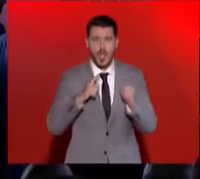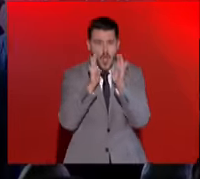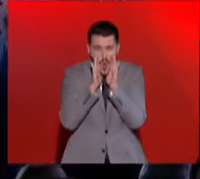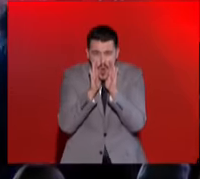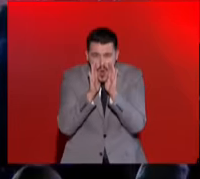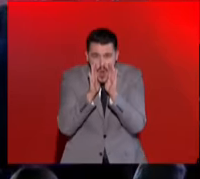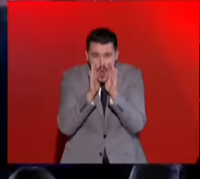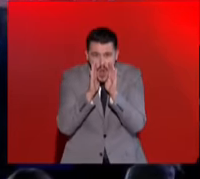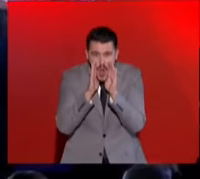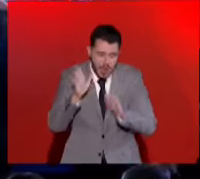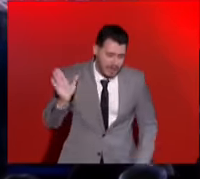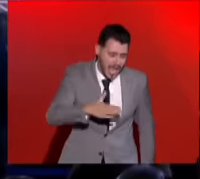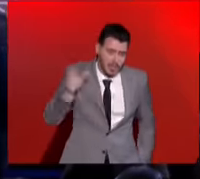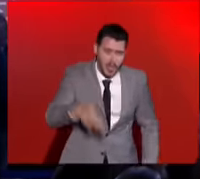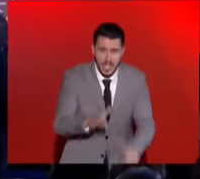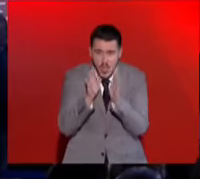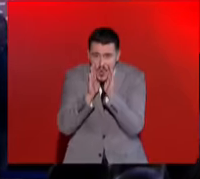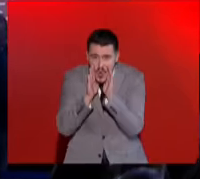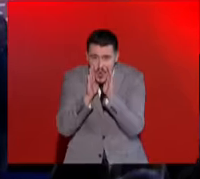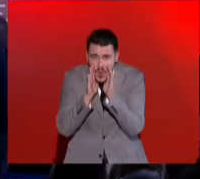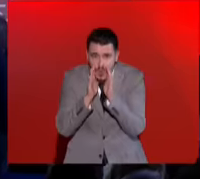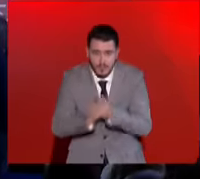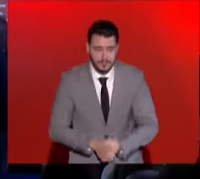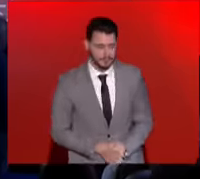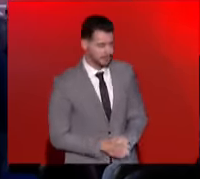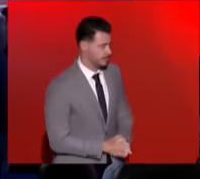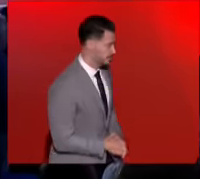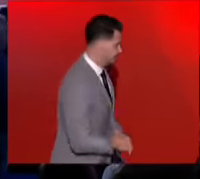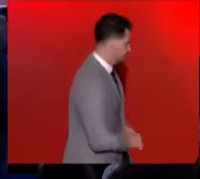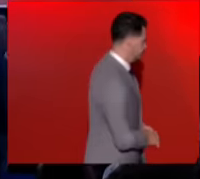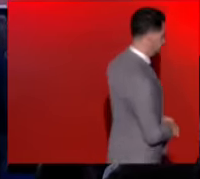Κύριε, διακόψε το μικρόφωνο.